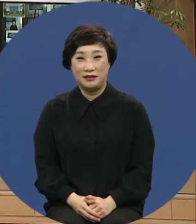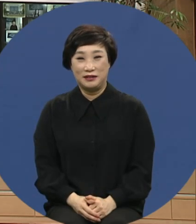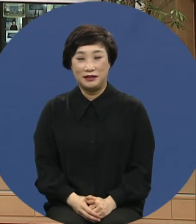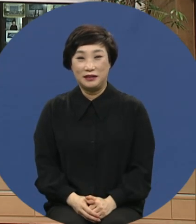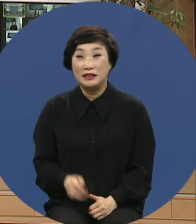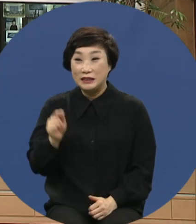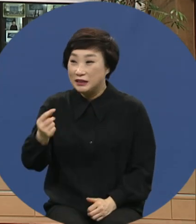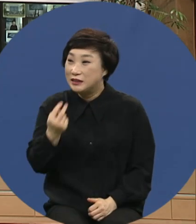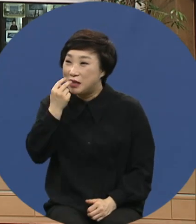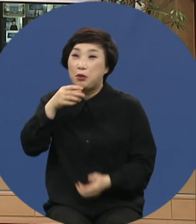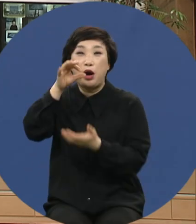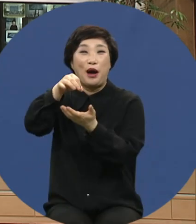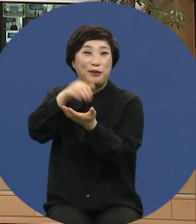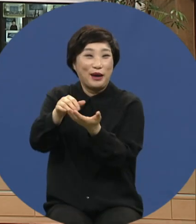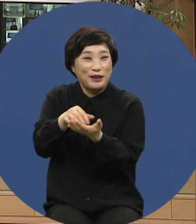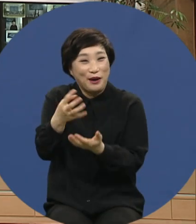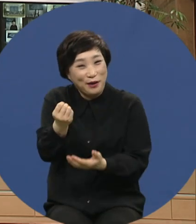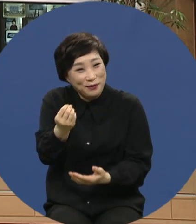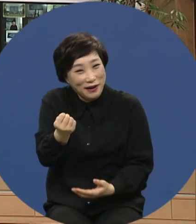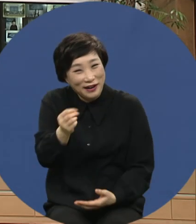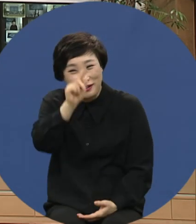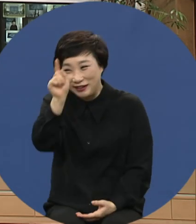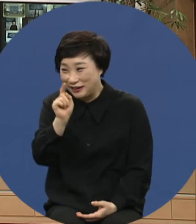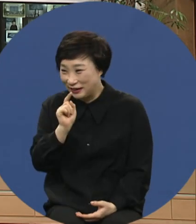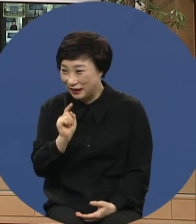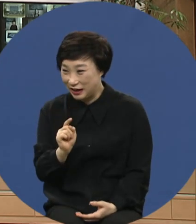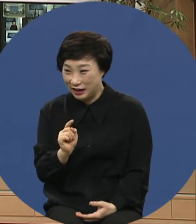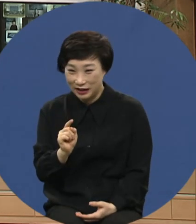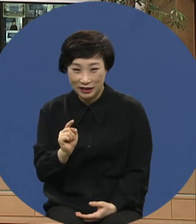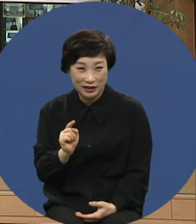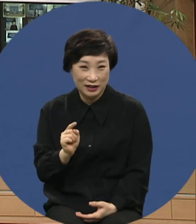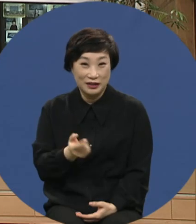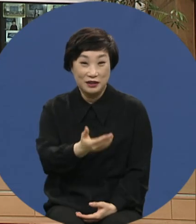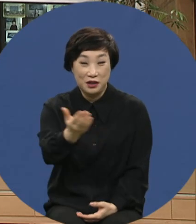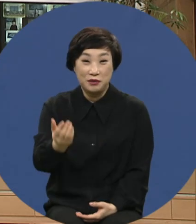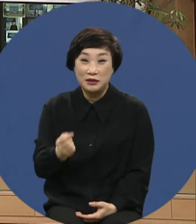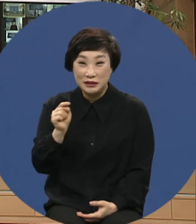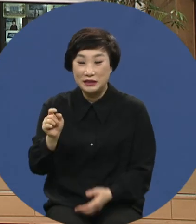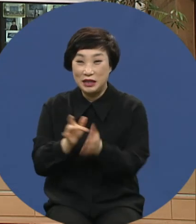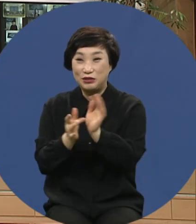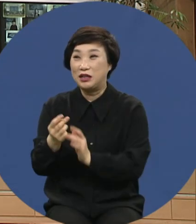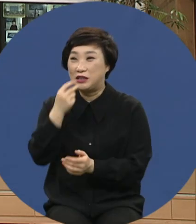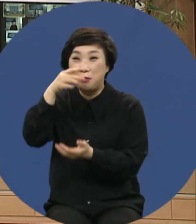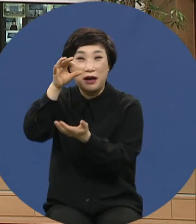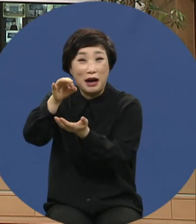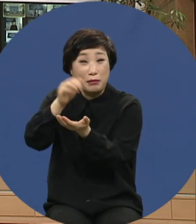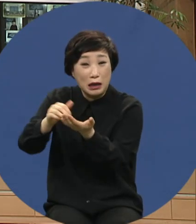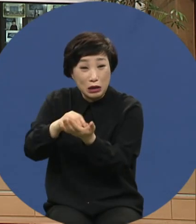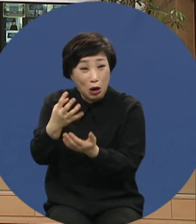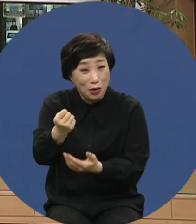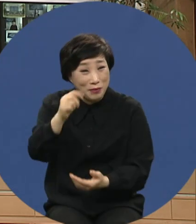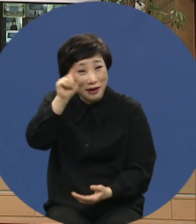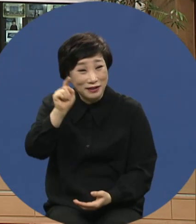이 생명이 얼마짜리쯤 될까? 이 생명이 얼마짜리쯤